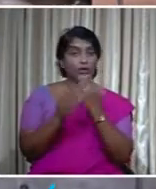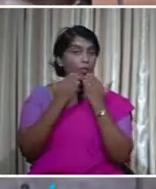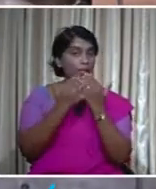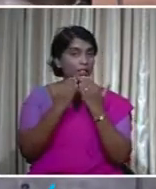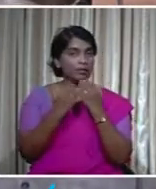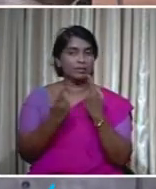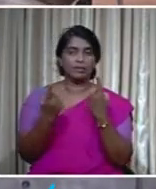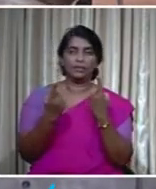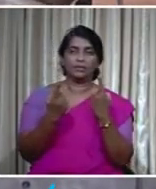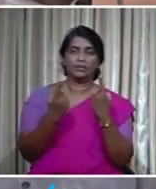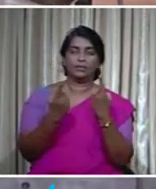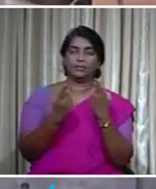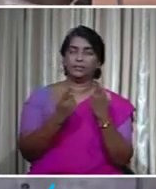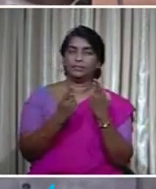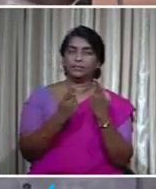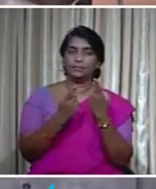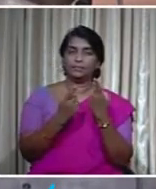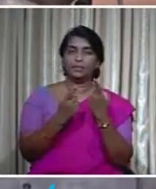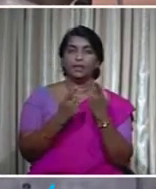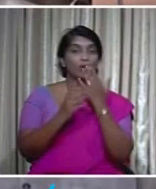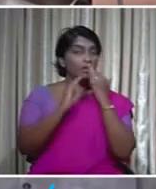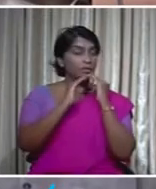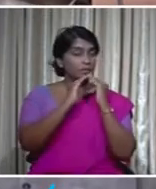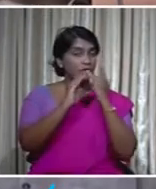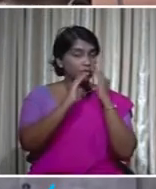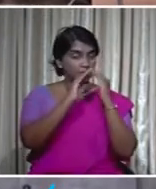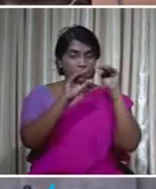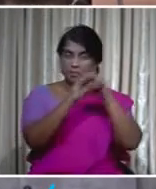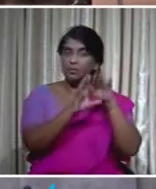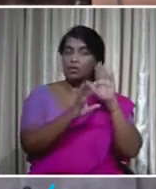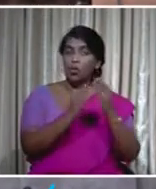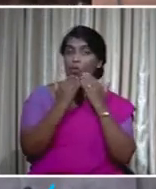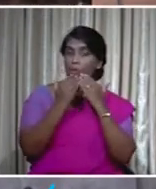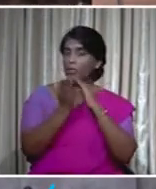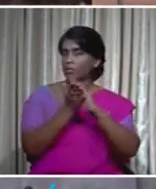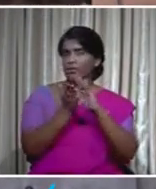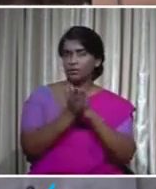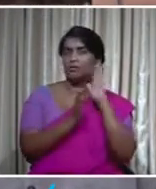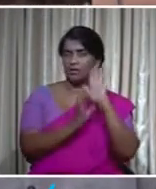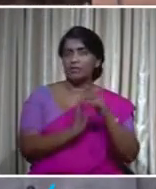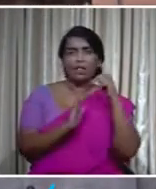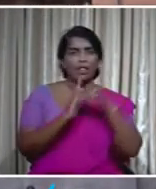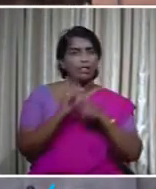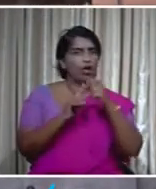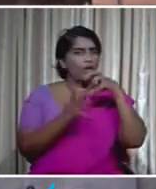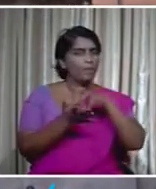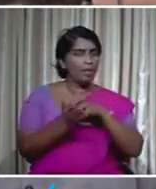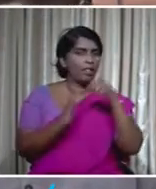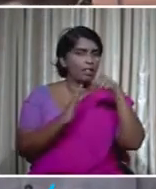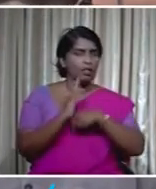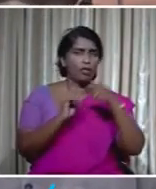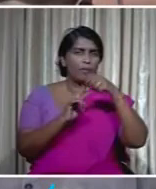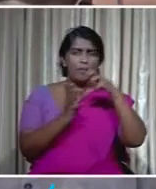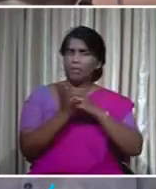பாடசாலைகளிலே இவர்கள் பாடசாலைகளுக்கான வழிகாட்டல் ஆலோசனை வழங்குகின்றவர்கள். தென்பகுதியிலே அனைத்து பாடசாலைகளுக்கும் இது இருக்கிறது. இலங்கையிலே 300